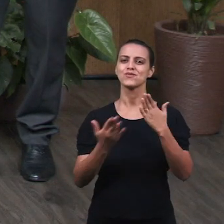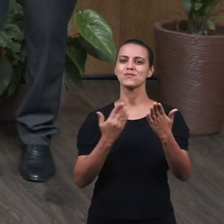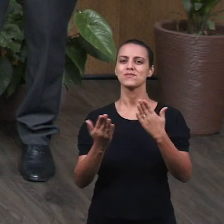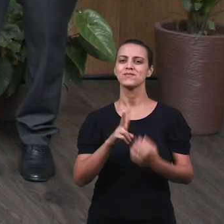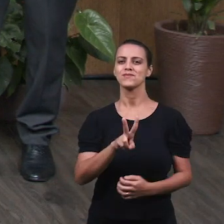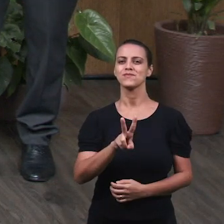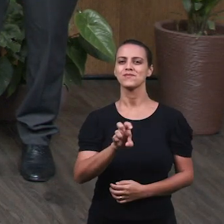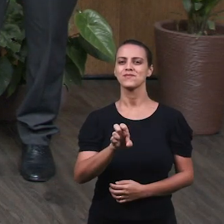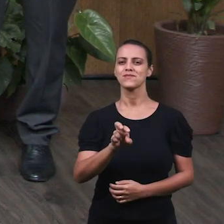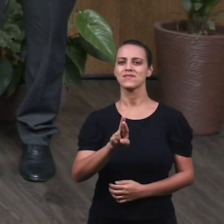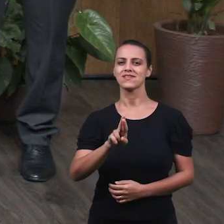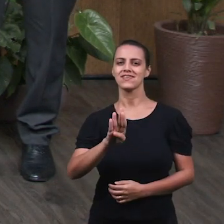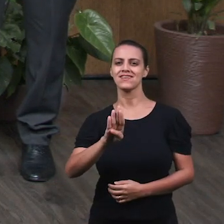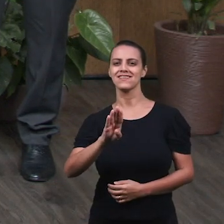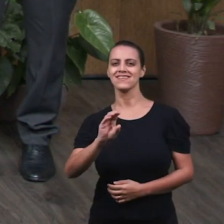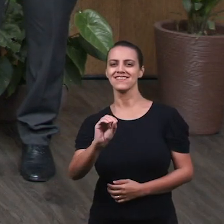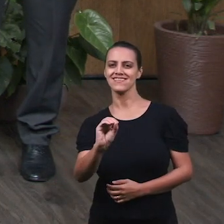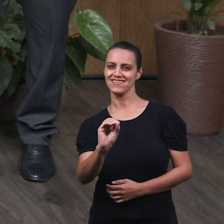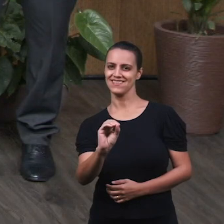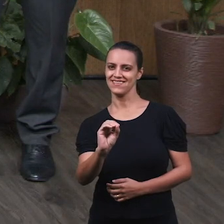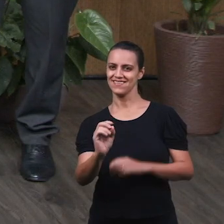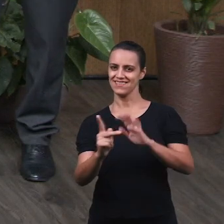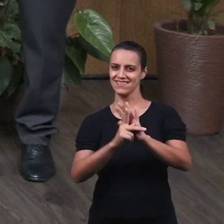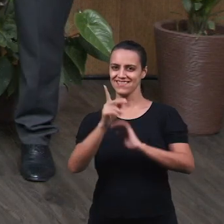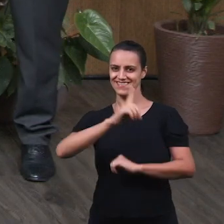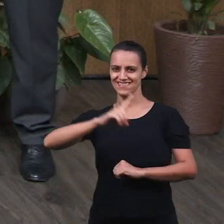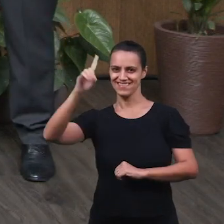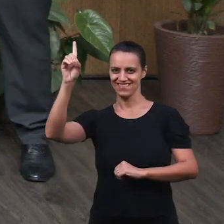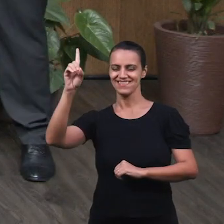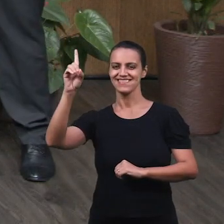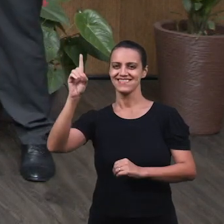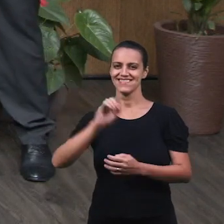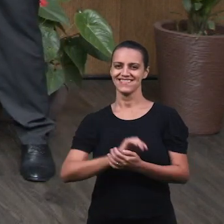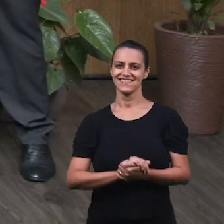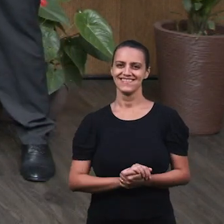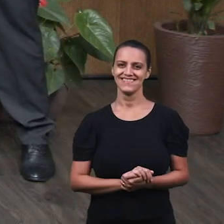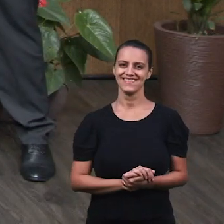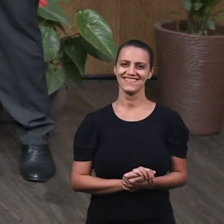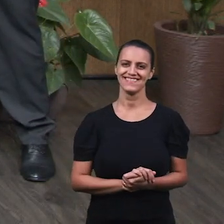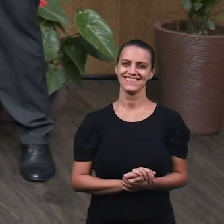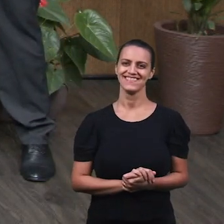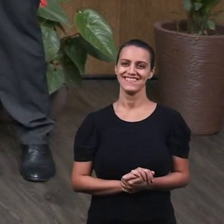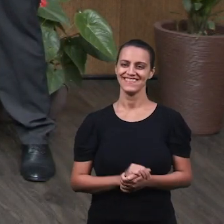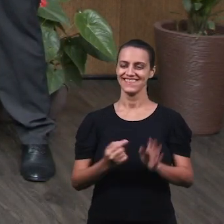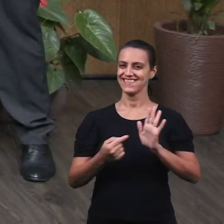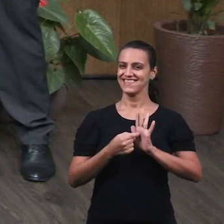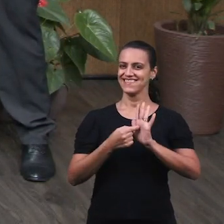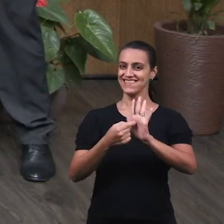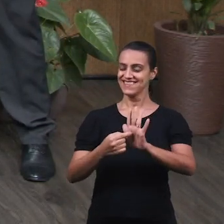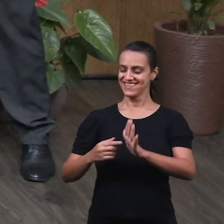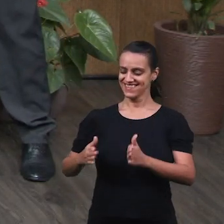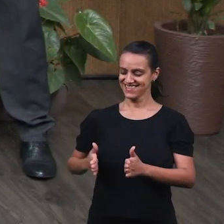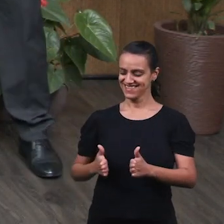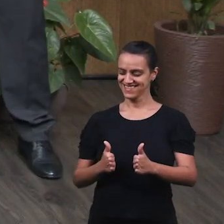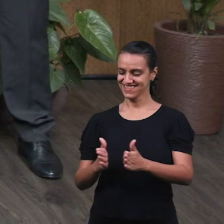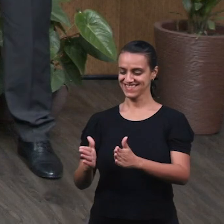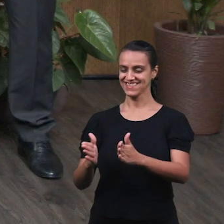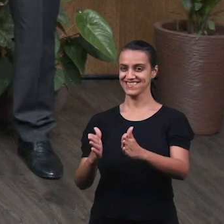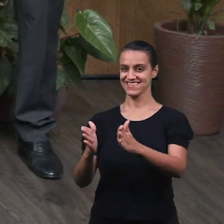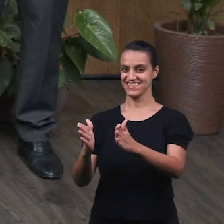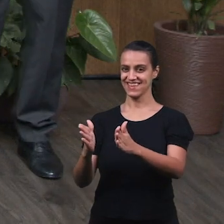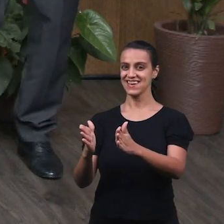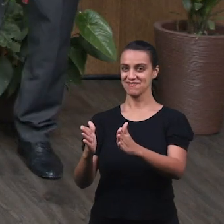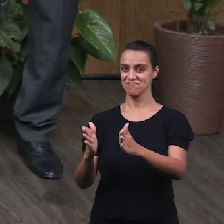Dieu. La parole de la vie pointe le chemin, elle montre quel est le chemin. La